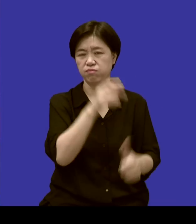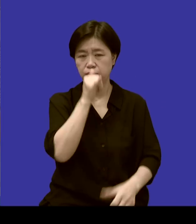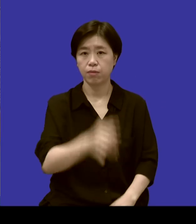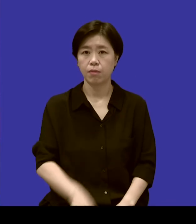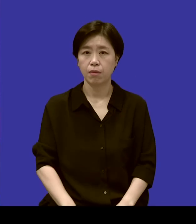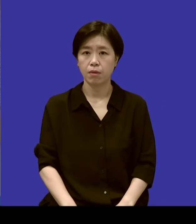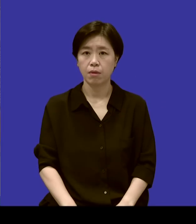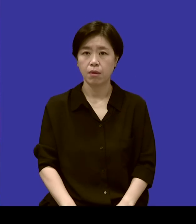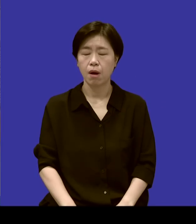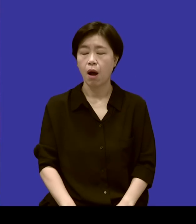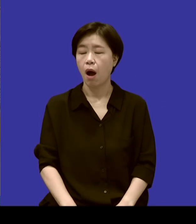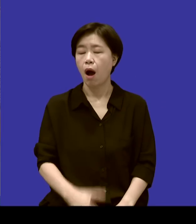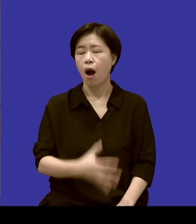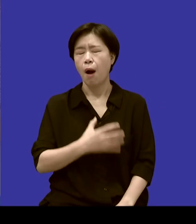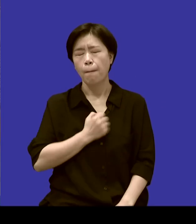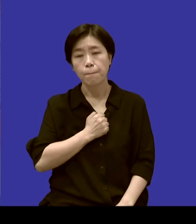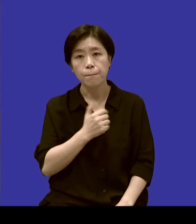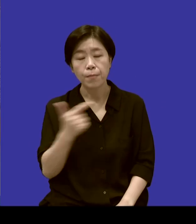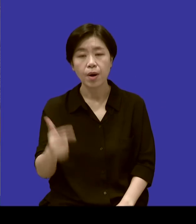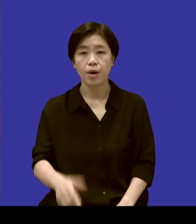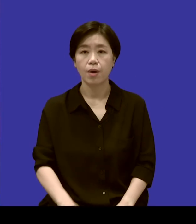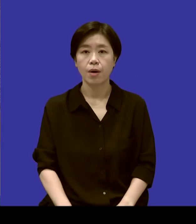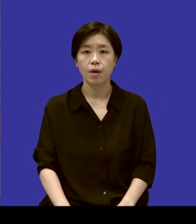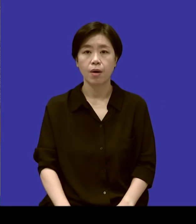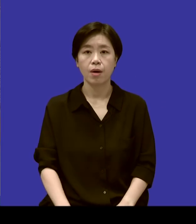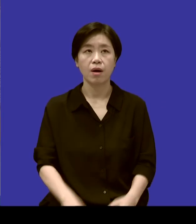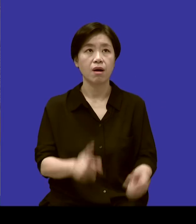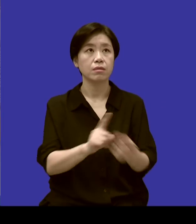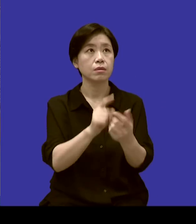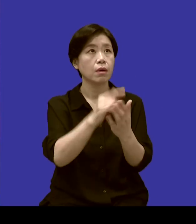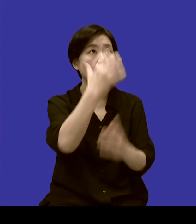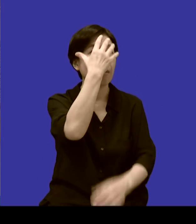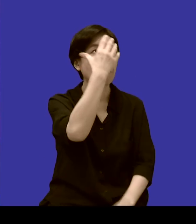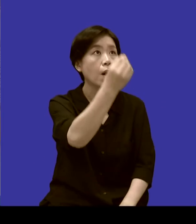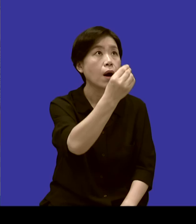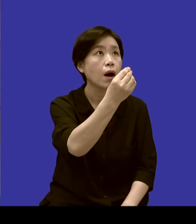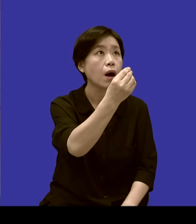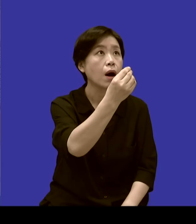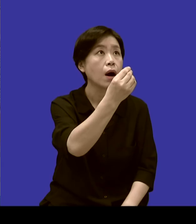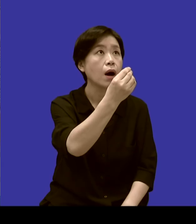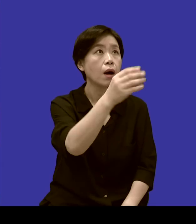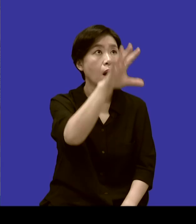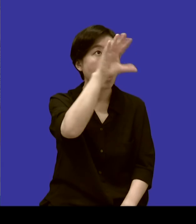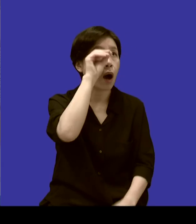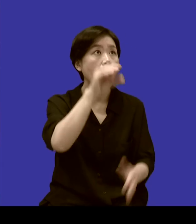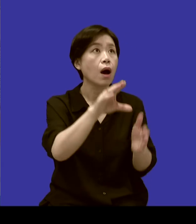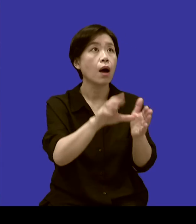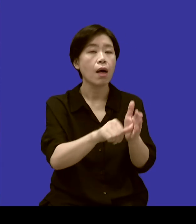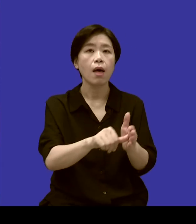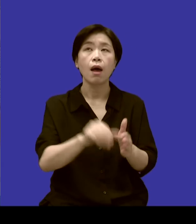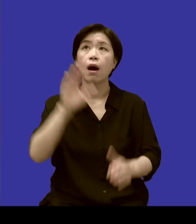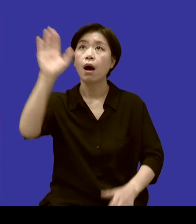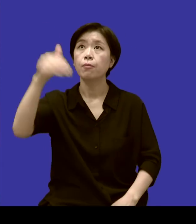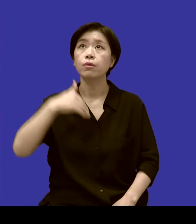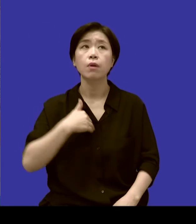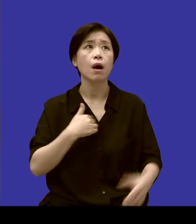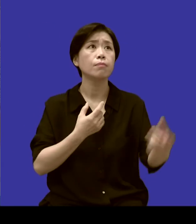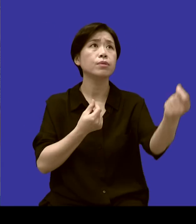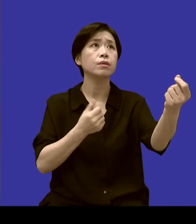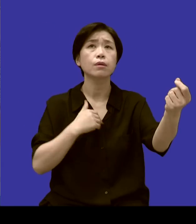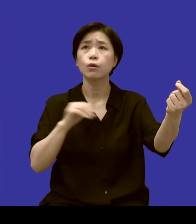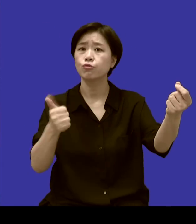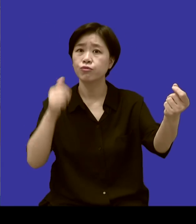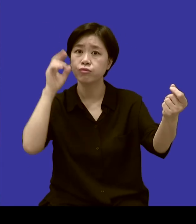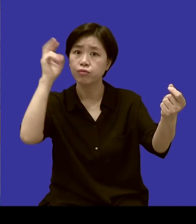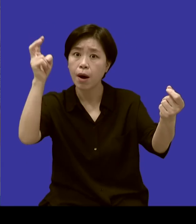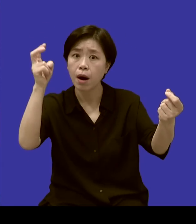그때 나한테 너무 그게 충격이 된 충격이죠, 거예요. 그래서 그 모습을 딱 봤을 때 나도 언젠간 이렇게 죽겠구나. 아, 내가